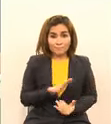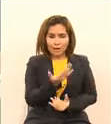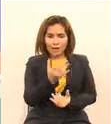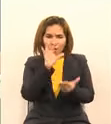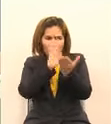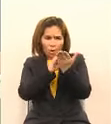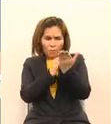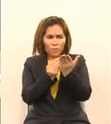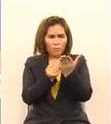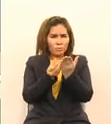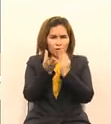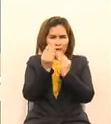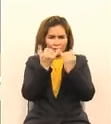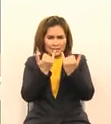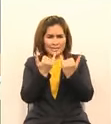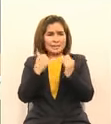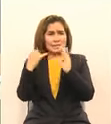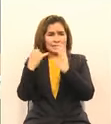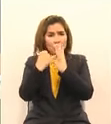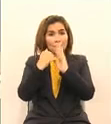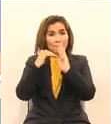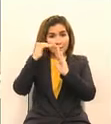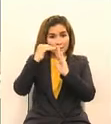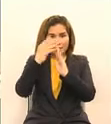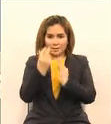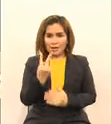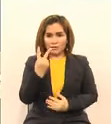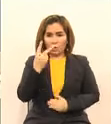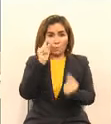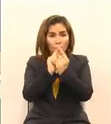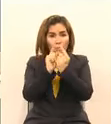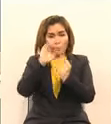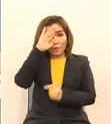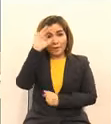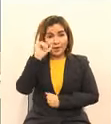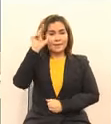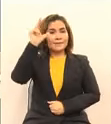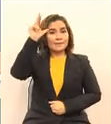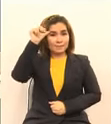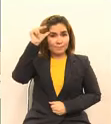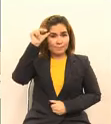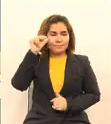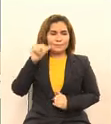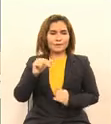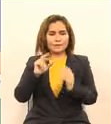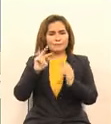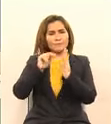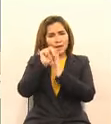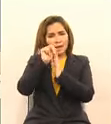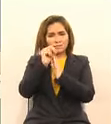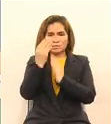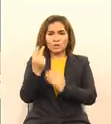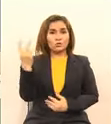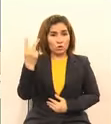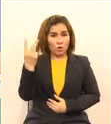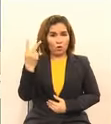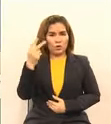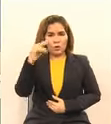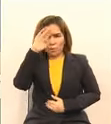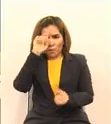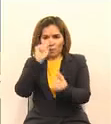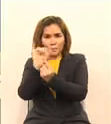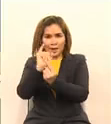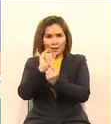ข้อมูลอยู่แล้วนะครับเราเหลืออยู่2จังหวัดที่ยังไม่มีผู้ป่วยก็คือที่ลำปางกับน่านนะครับที่เหลือก็จะมี